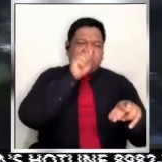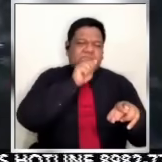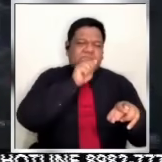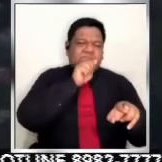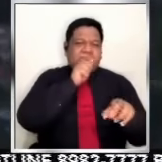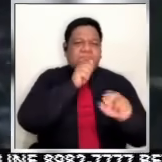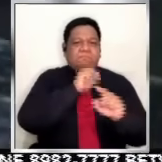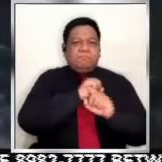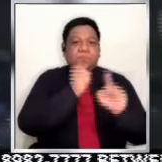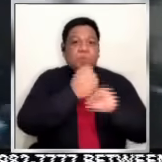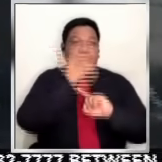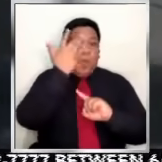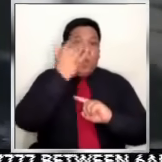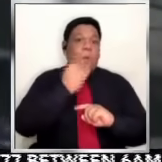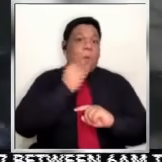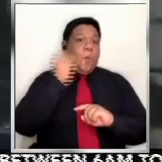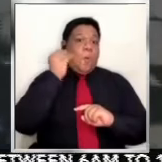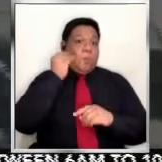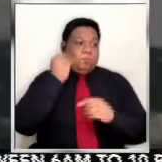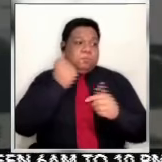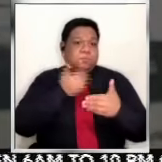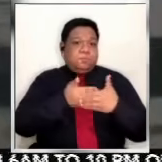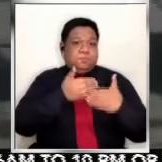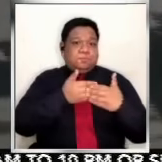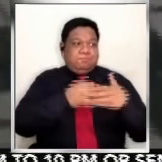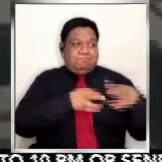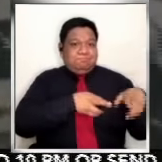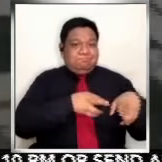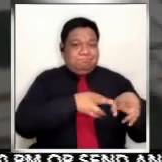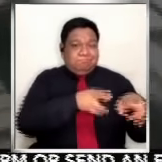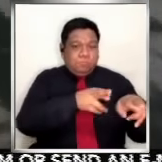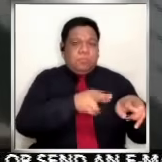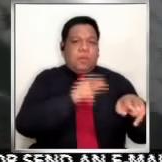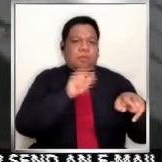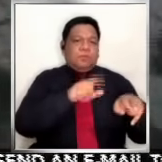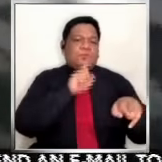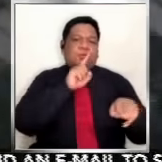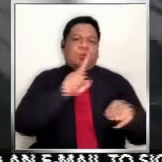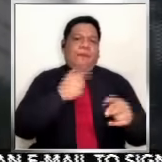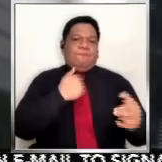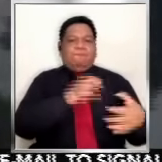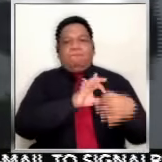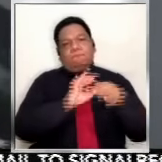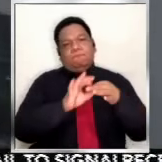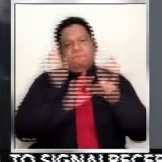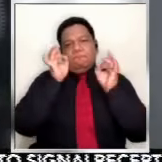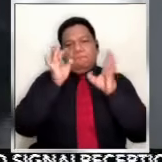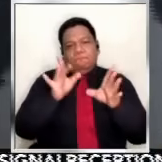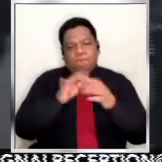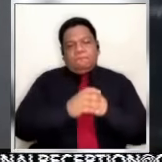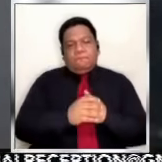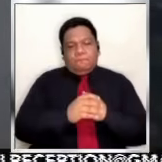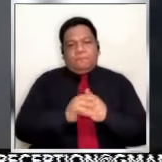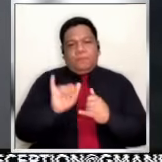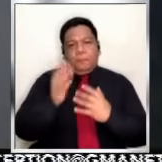pagtira malapit sa isang malaking ilog, may kakibat talagang peligro. Yan ang latest mula dito sa